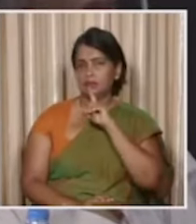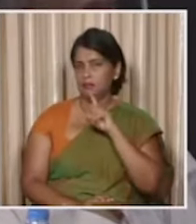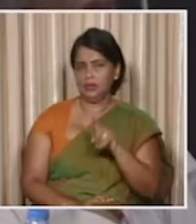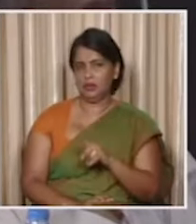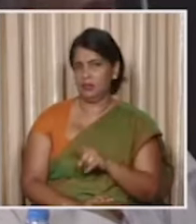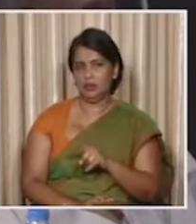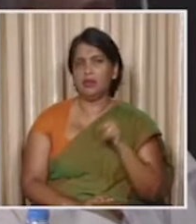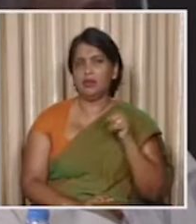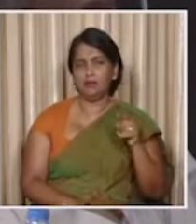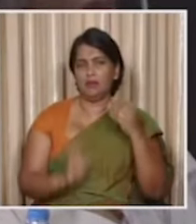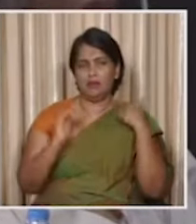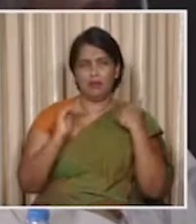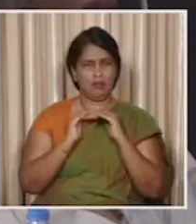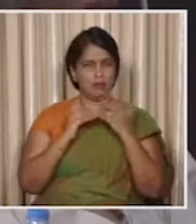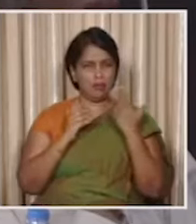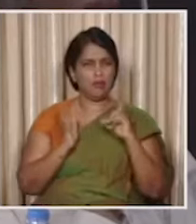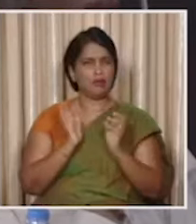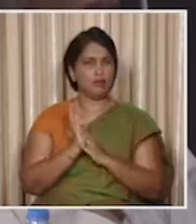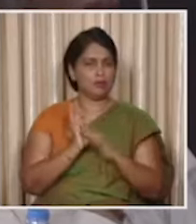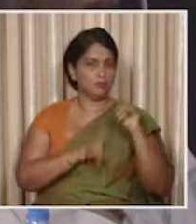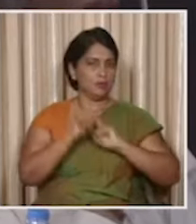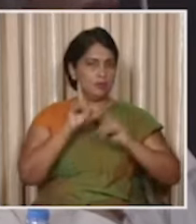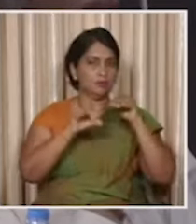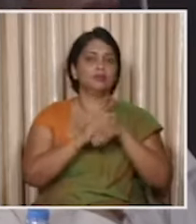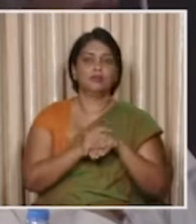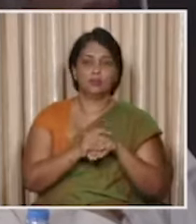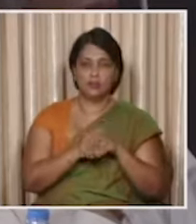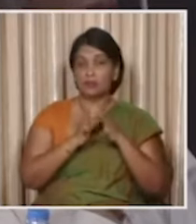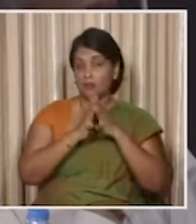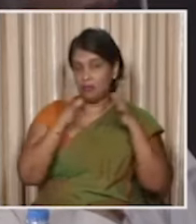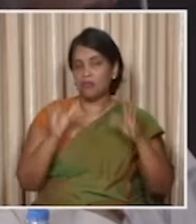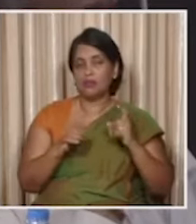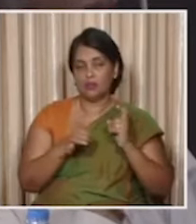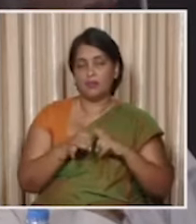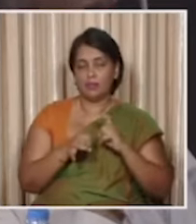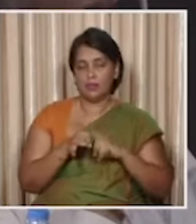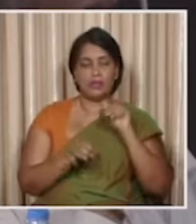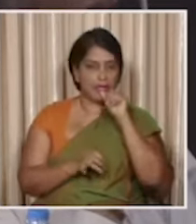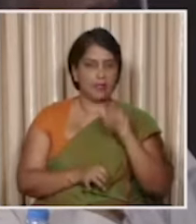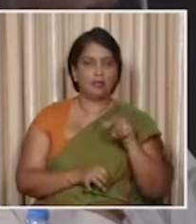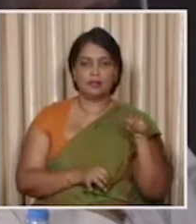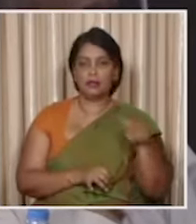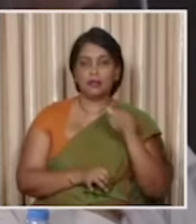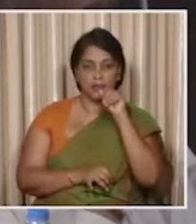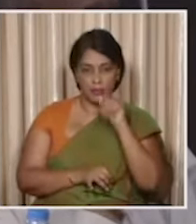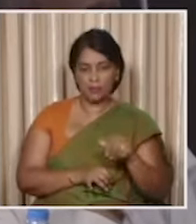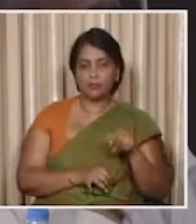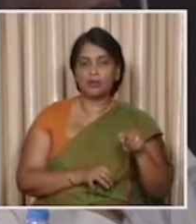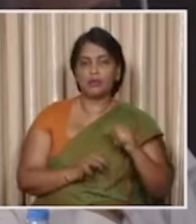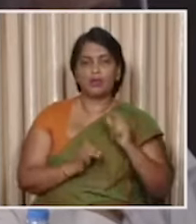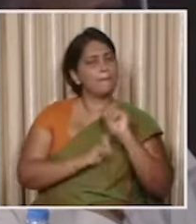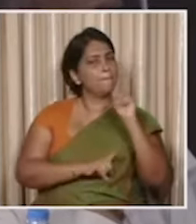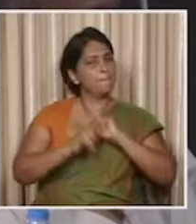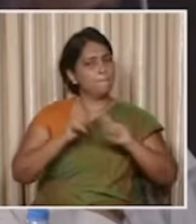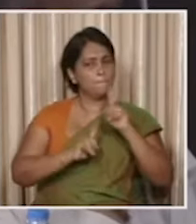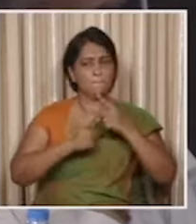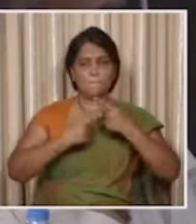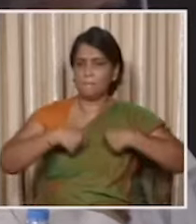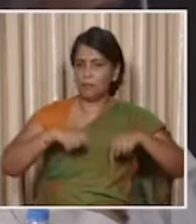මොකද මේක අදාළ නැති නිසා කමිටුවේ සාකච්ඡා කළ යුතු නිසා ලොකු ප්‍රශ්නයක් පැන නැගුණා. ඒක අත්ත වශයෙන්ම මේ පුළු